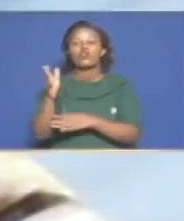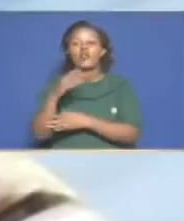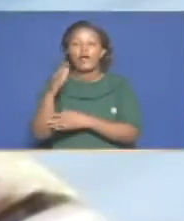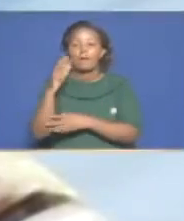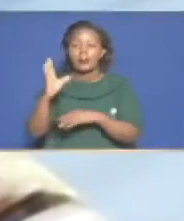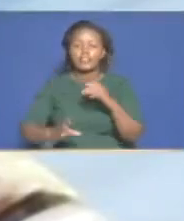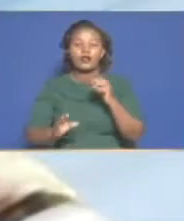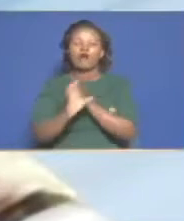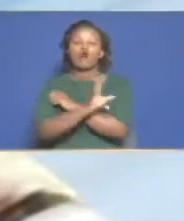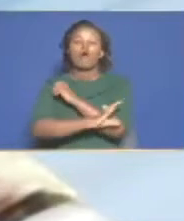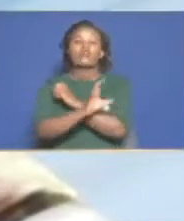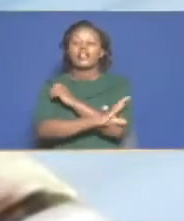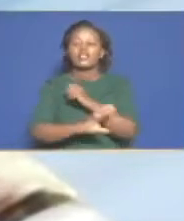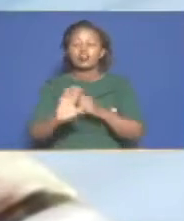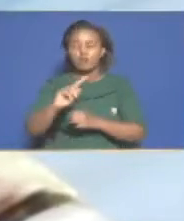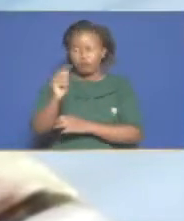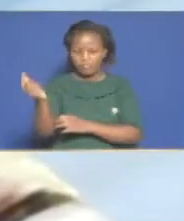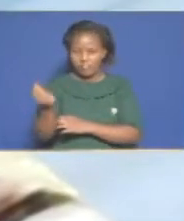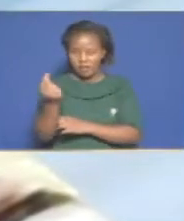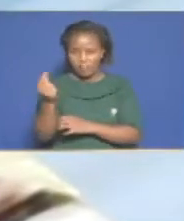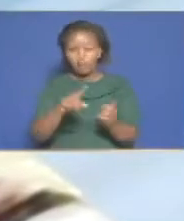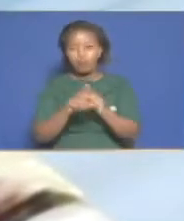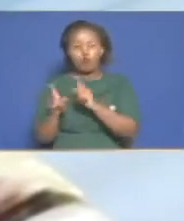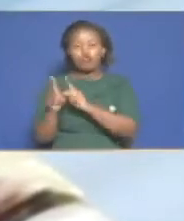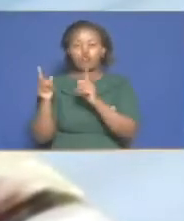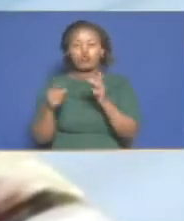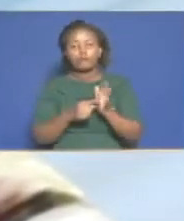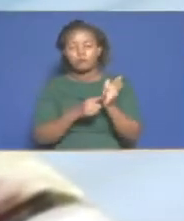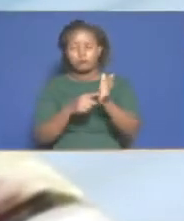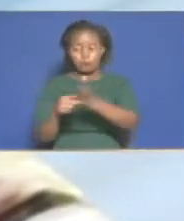yetu, each and every other time yetu itajulikana zaidi. I think I